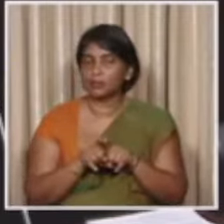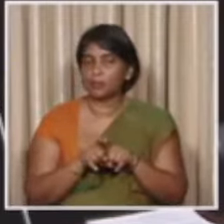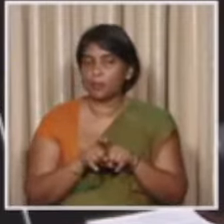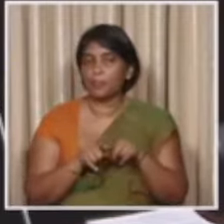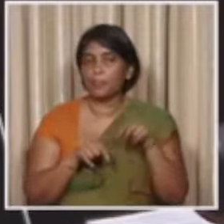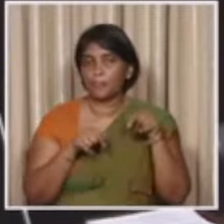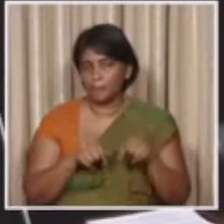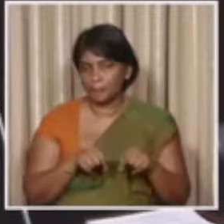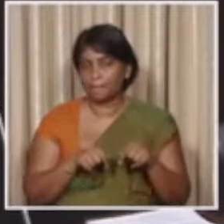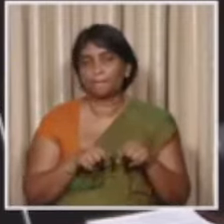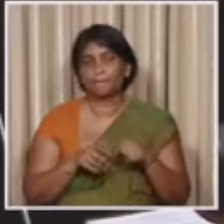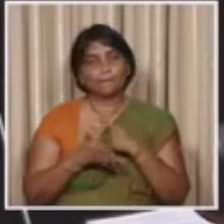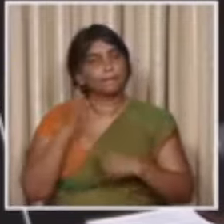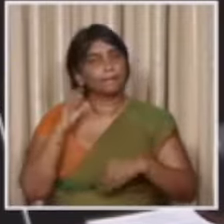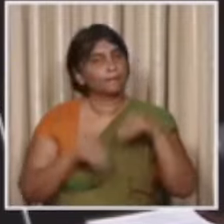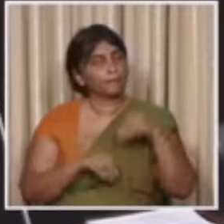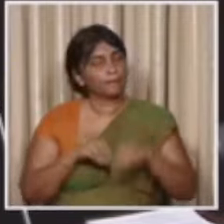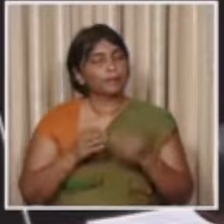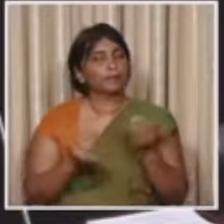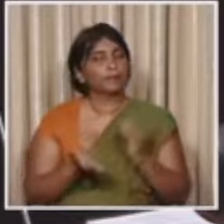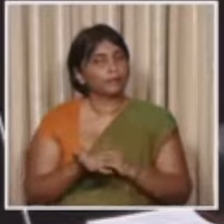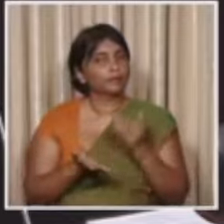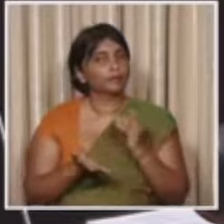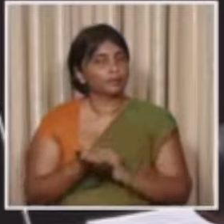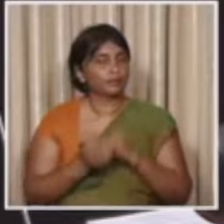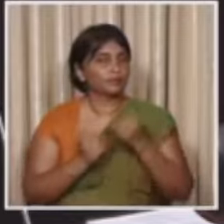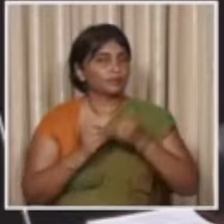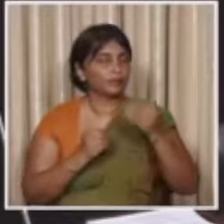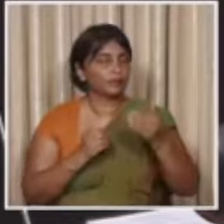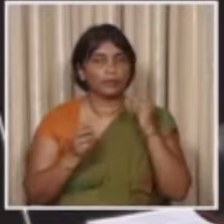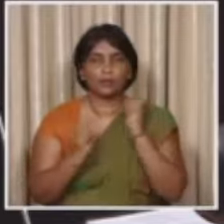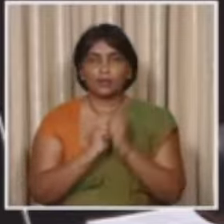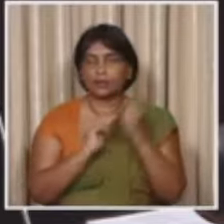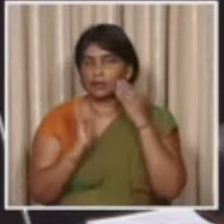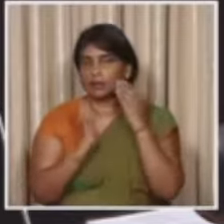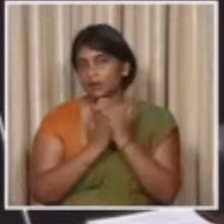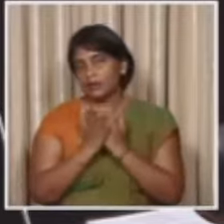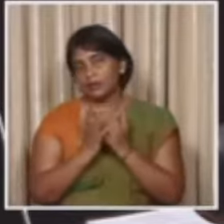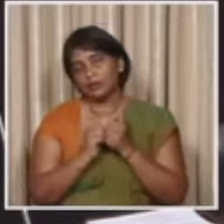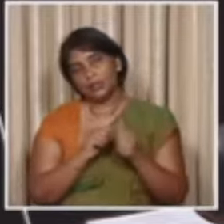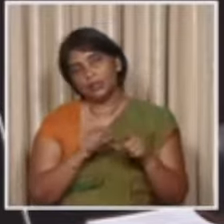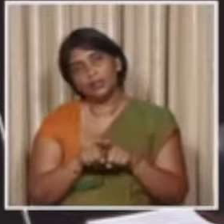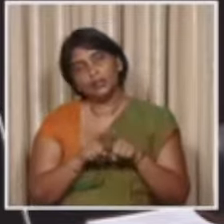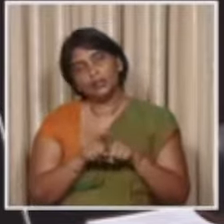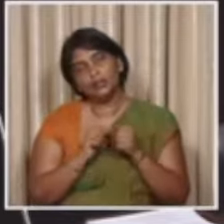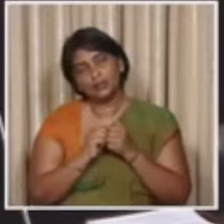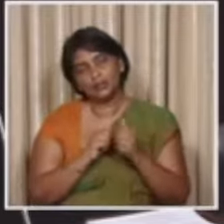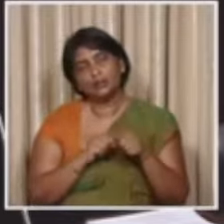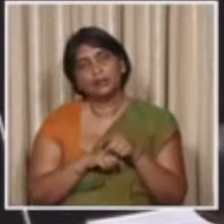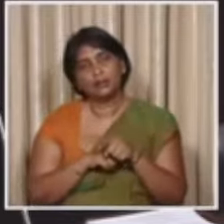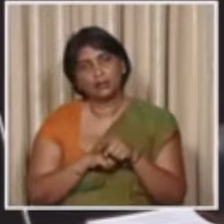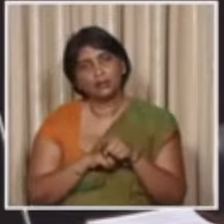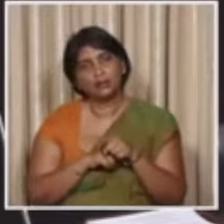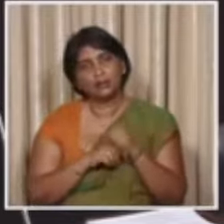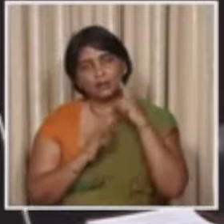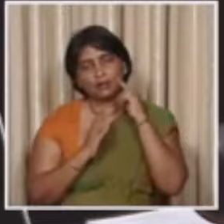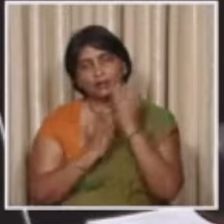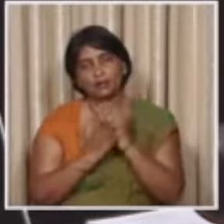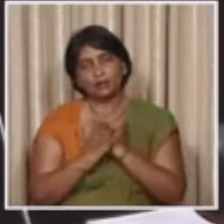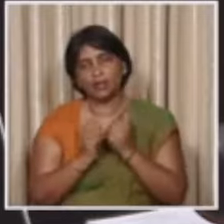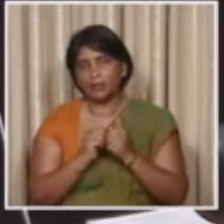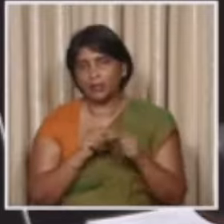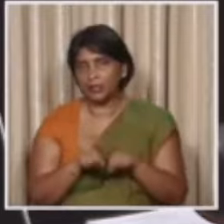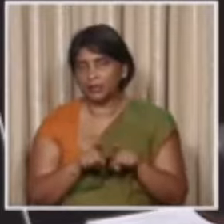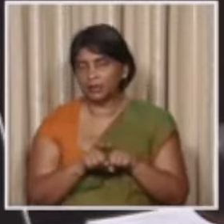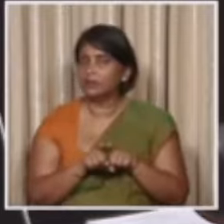අද මේ දේශපාලනයේ විටින් විට මැතිවරණ කිට්ටු වෙනකොට ඒවා වෙනස් කිරීම සඳහා මෙහෙයුම් කරනවා. එකම ඡන්දයක්වත් තමන්ට නැතුව